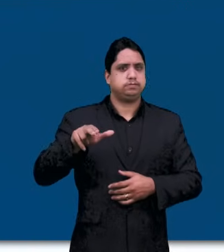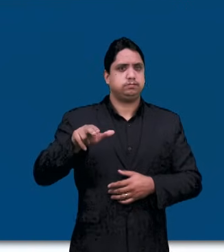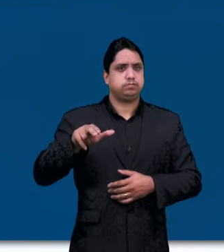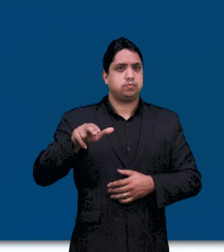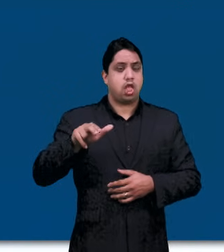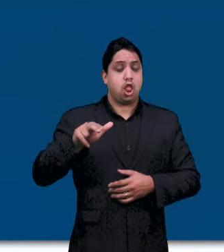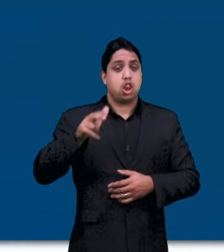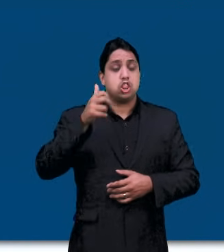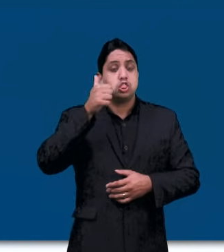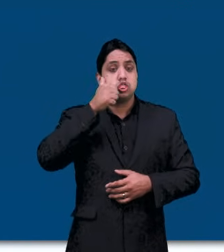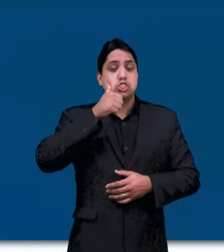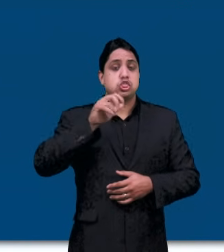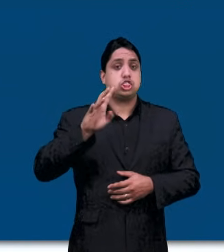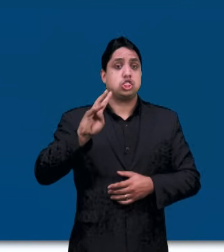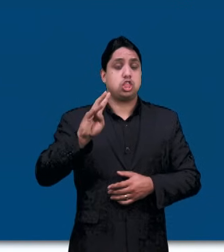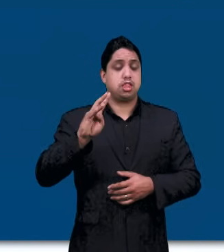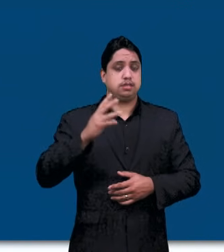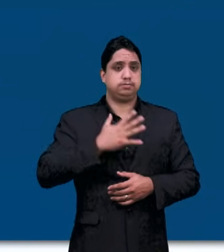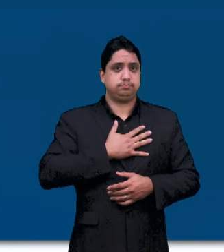ma fiancée.